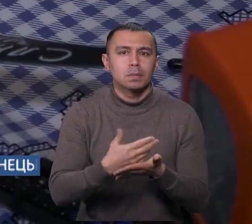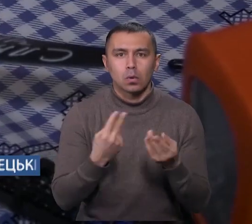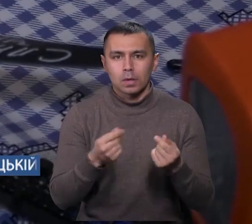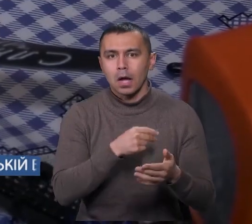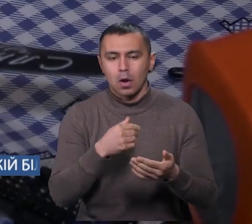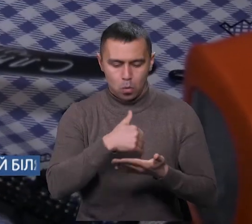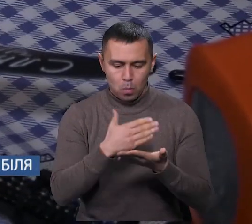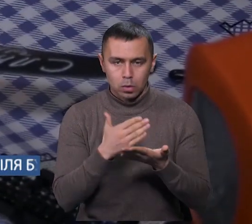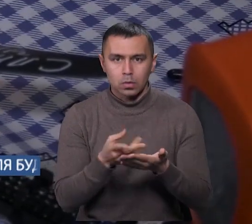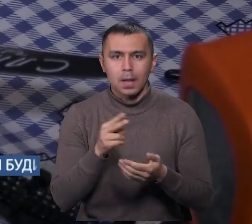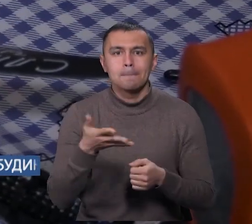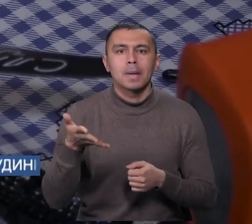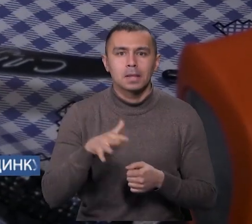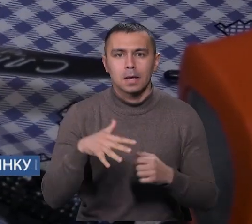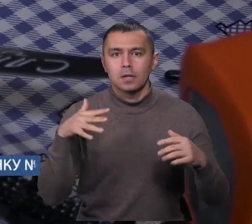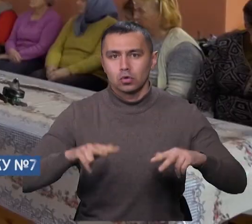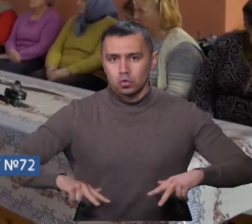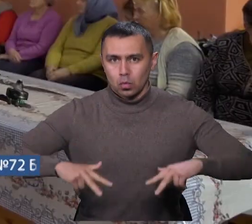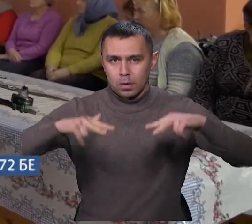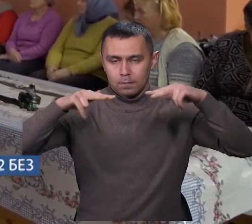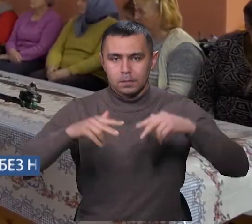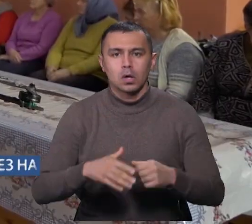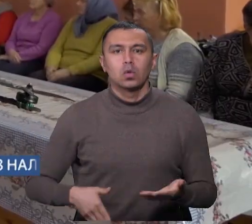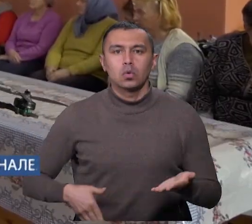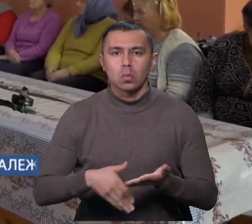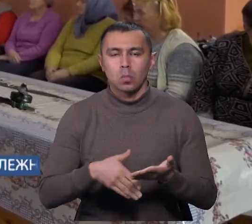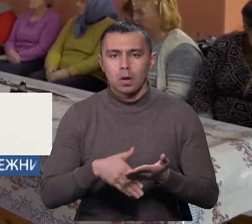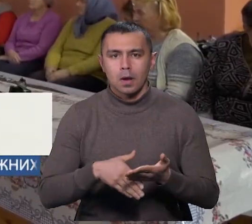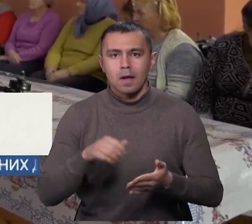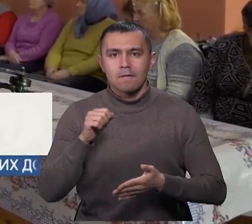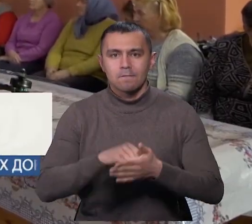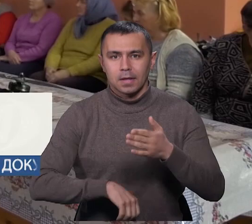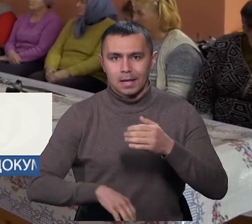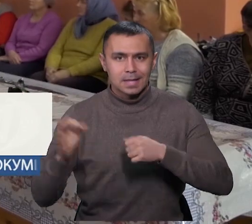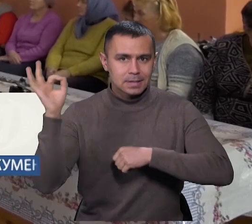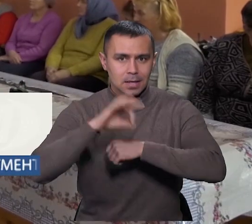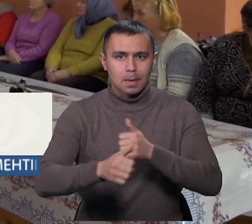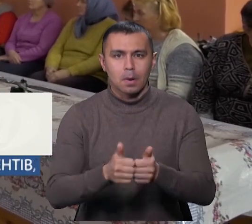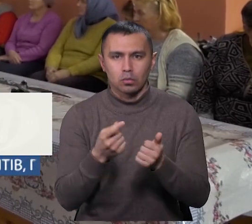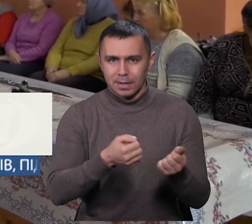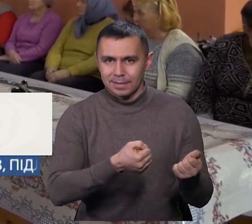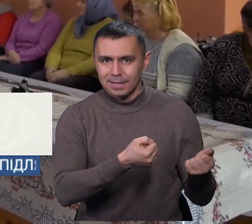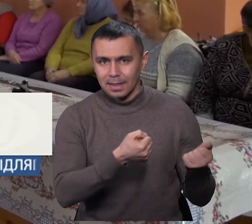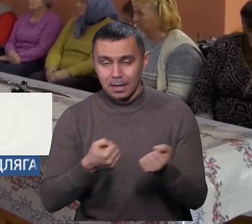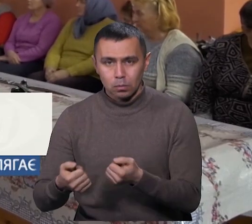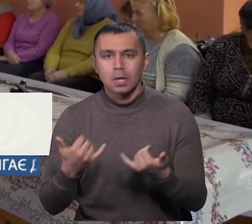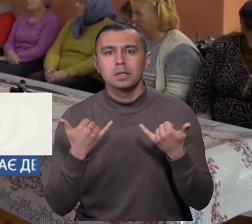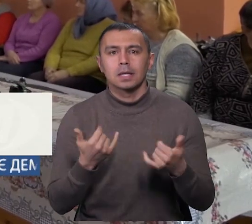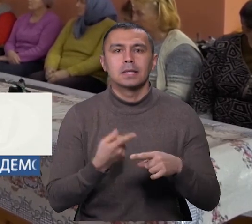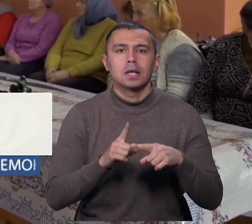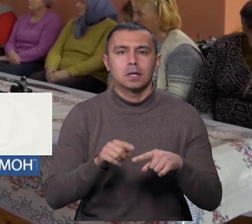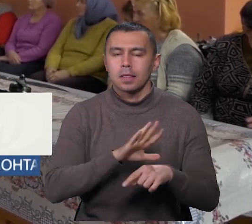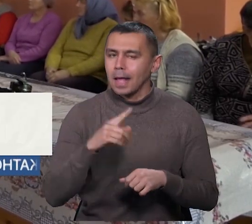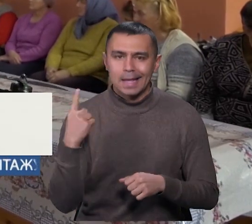на комплектуючі для 5 бойових пташок. «Допомога від західних партнерів дещо затримується. Зараз це ще